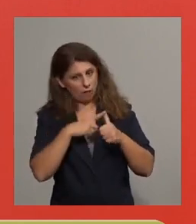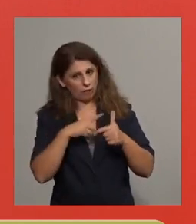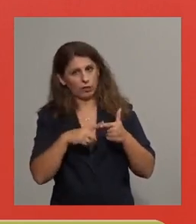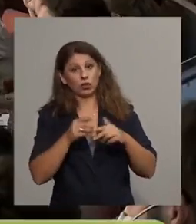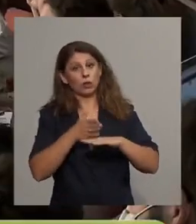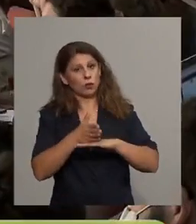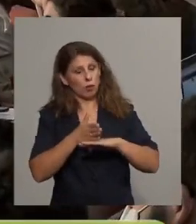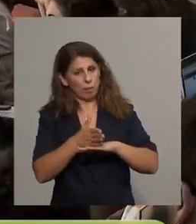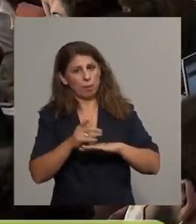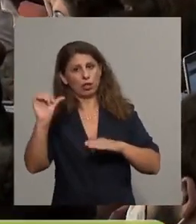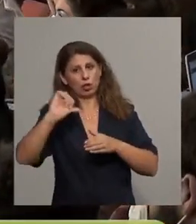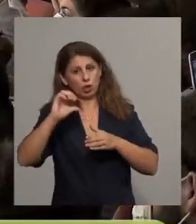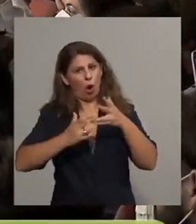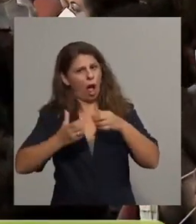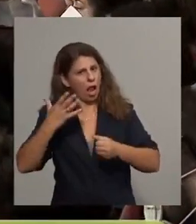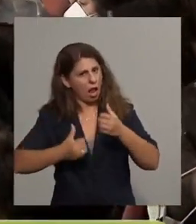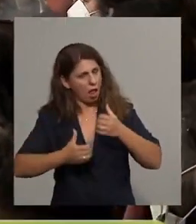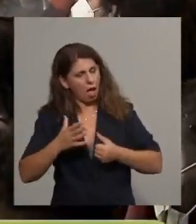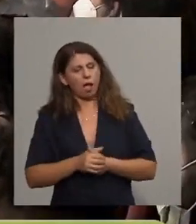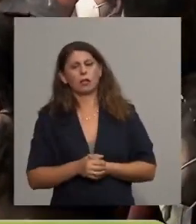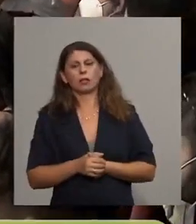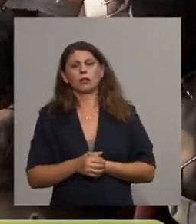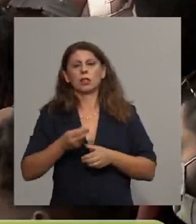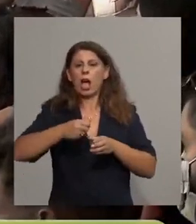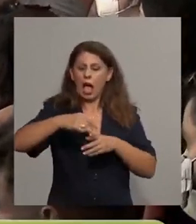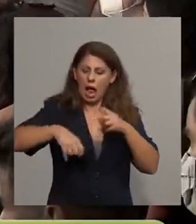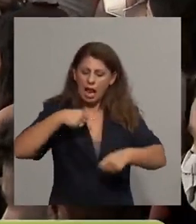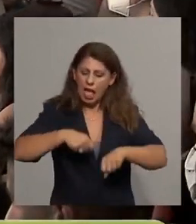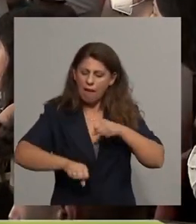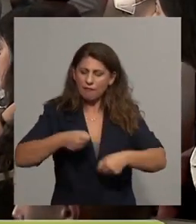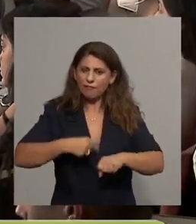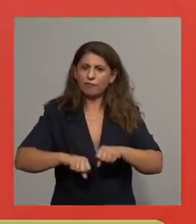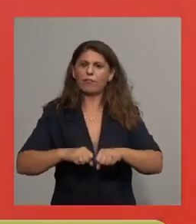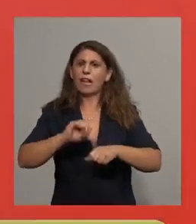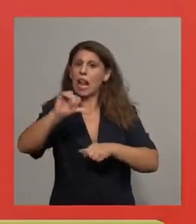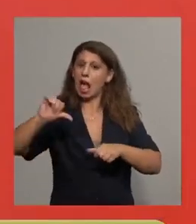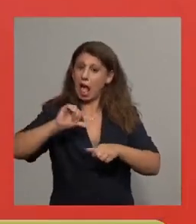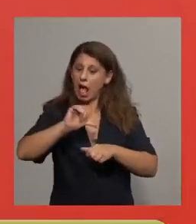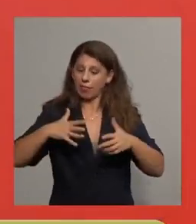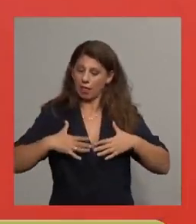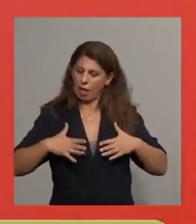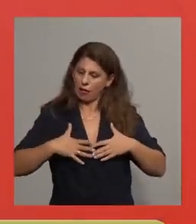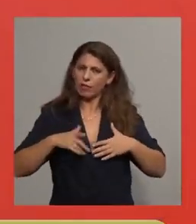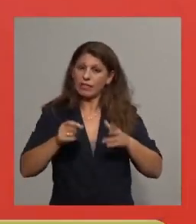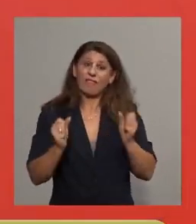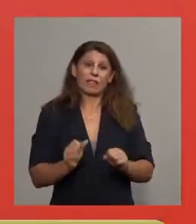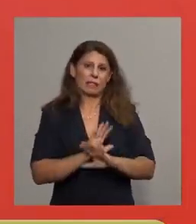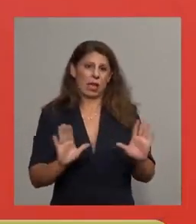το ψωμί, το γάλα, το αλεύρι, το λάδι, ένδυσης και ούτω